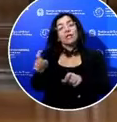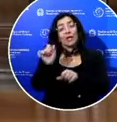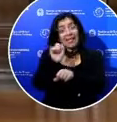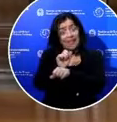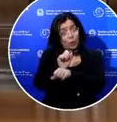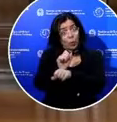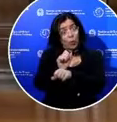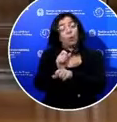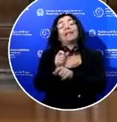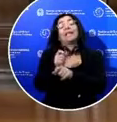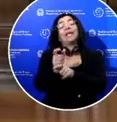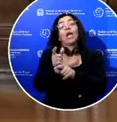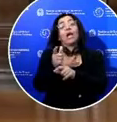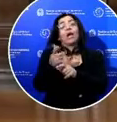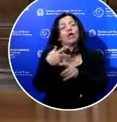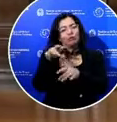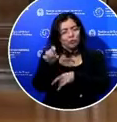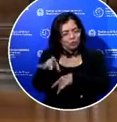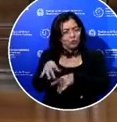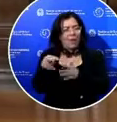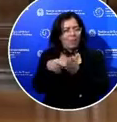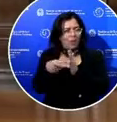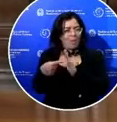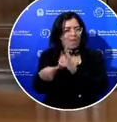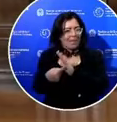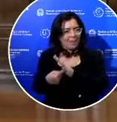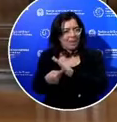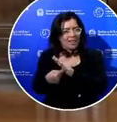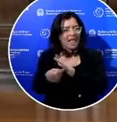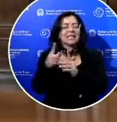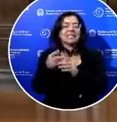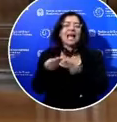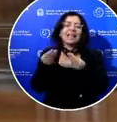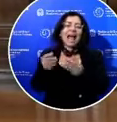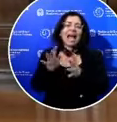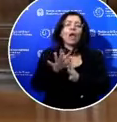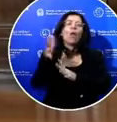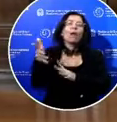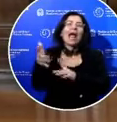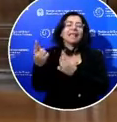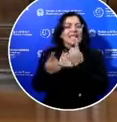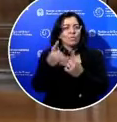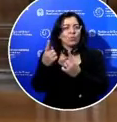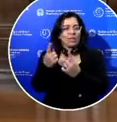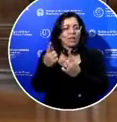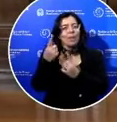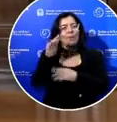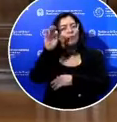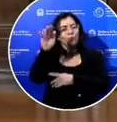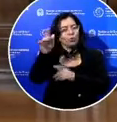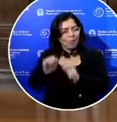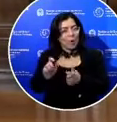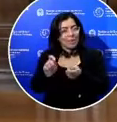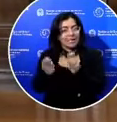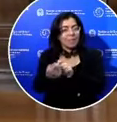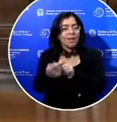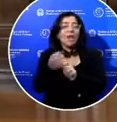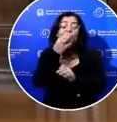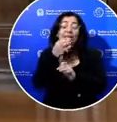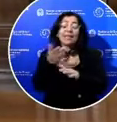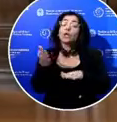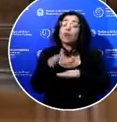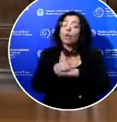dipendenza verso un altrove possibile, il trattamento deve anzitutto consistere in una cura